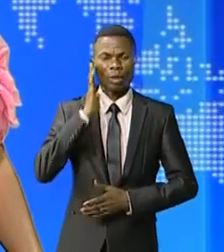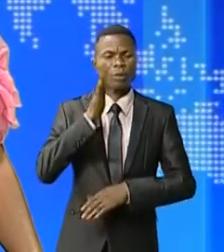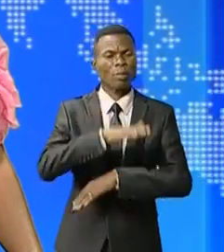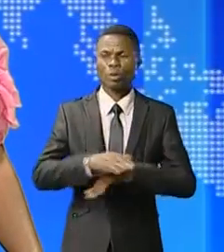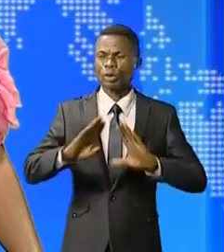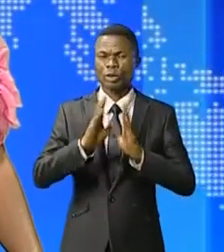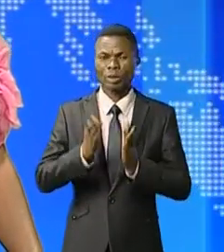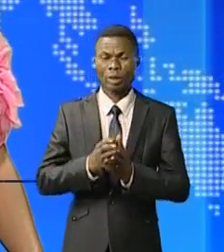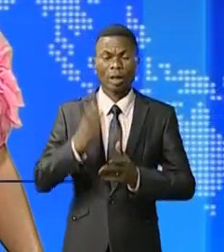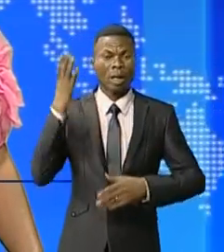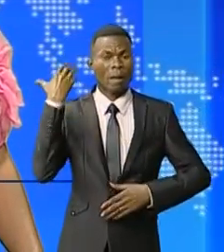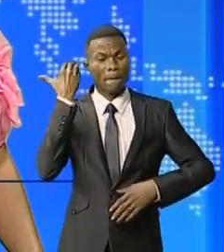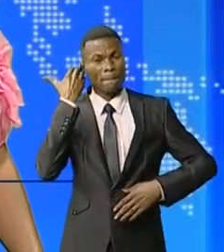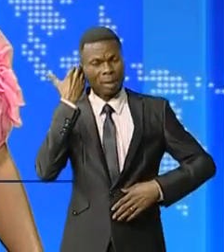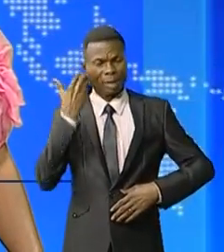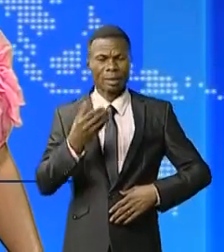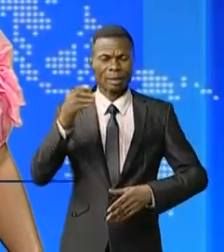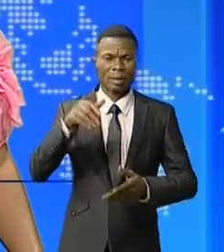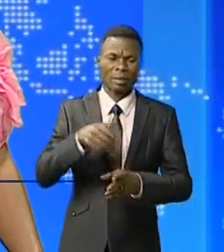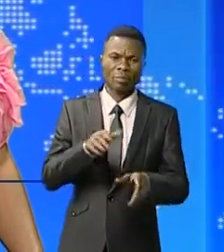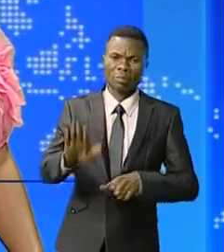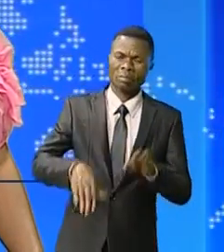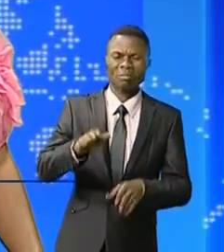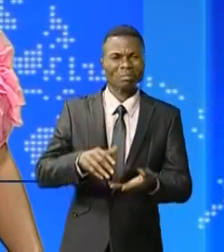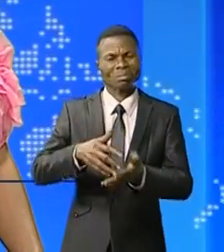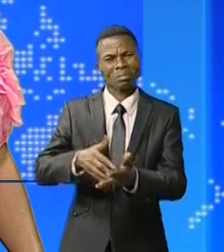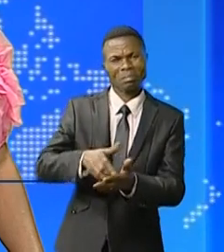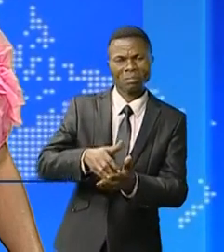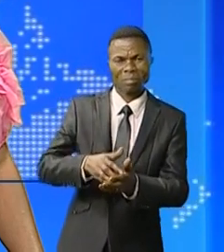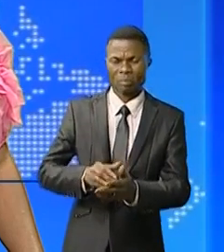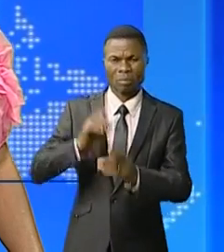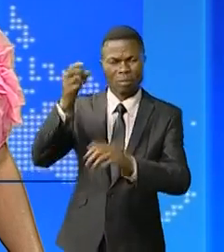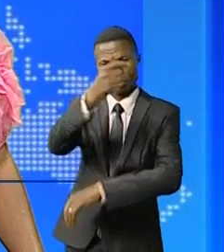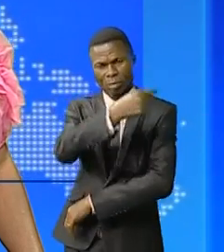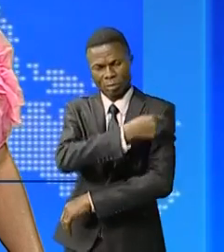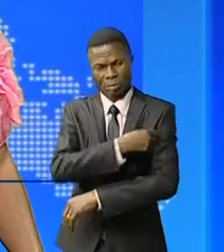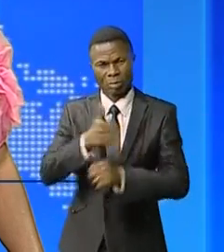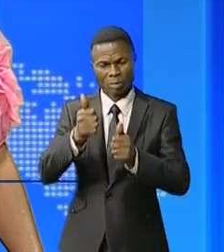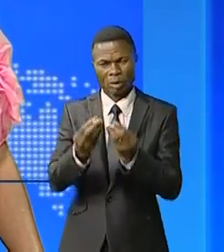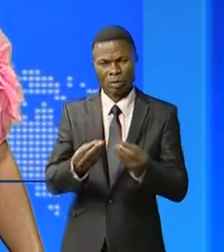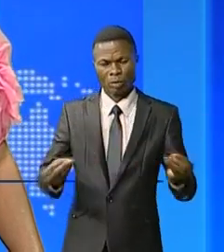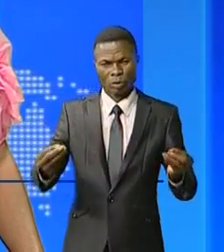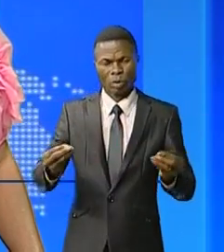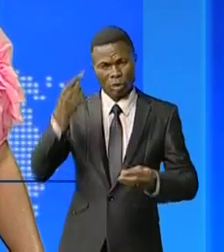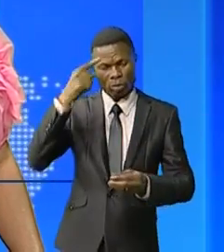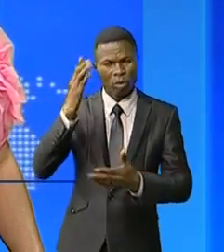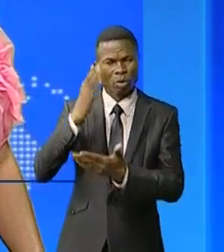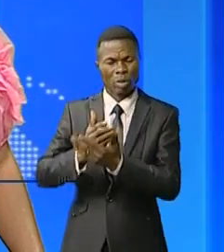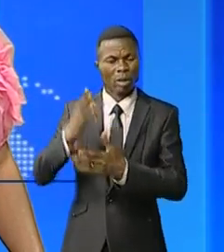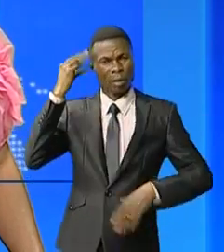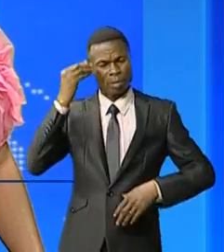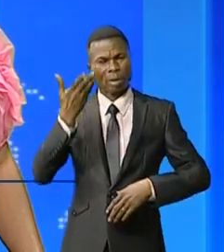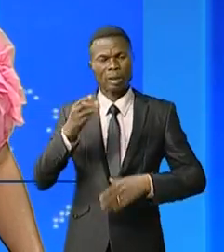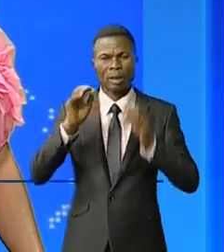Bonsoir à tous. La poliomyélite hors de nos frontières, le renforcement de la couverture vaccinale serait le seul moyen pour y arriver